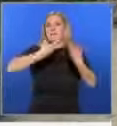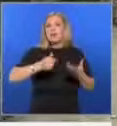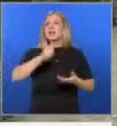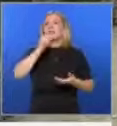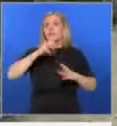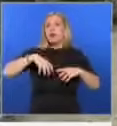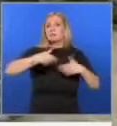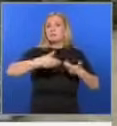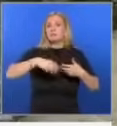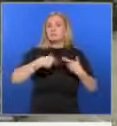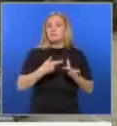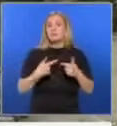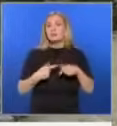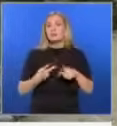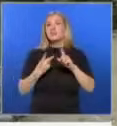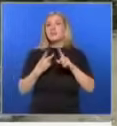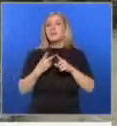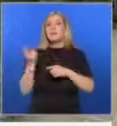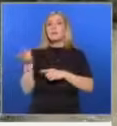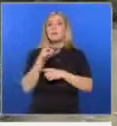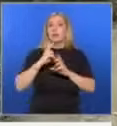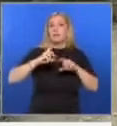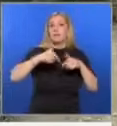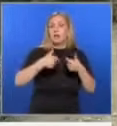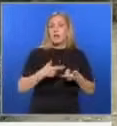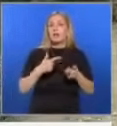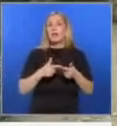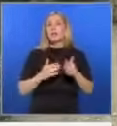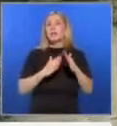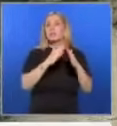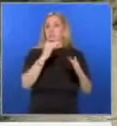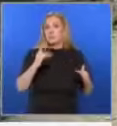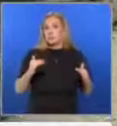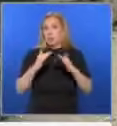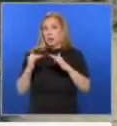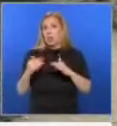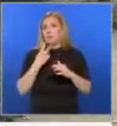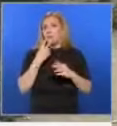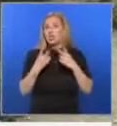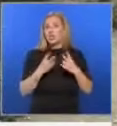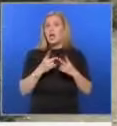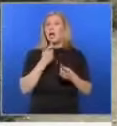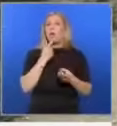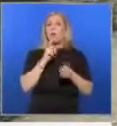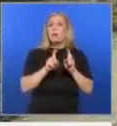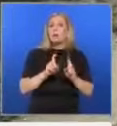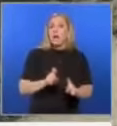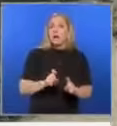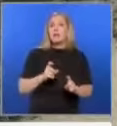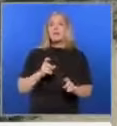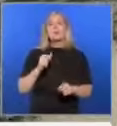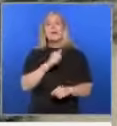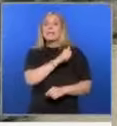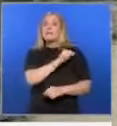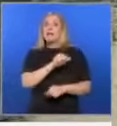направиха 2 курса над горящите постройки. Нека да чуем още от инспектор Джартов, който също е тук на място, заедно с